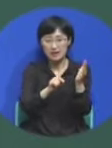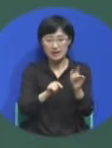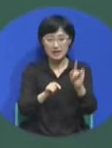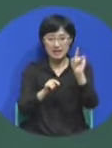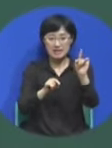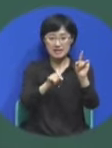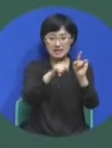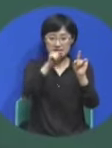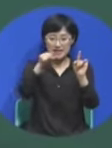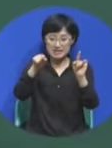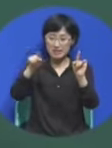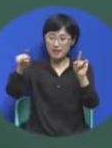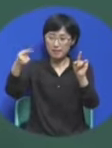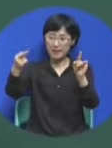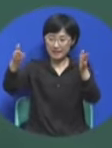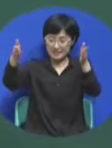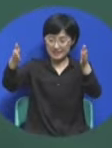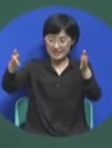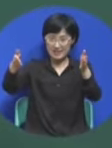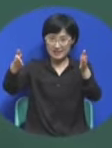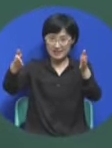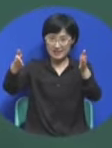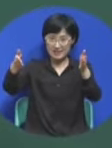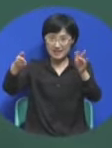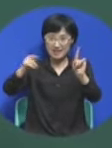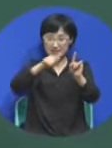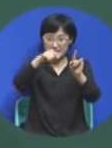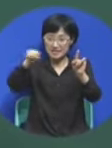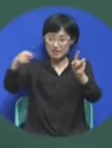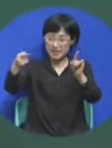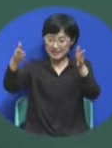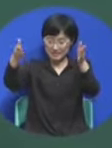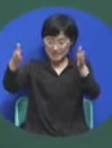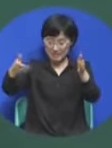100장 찬송 아래에 보면 예배 찬양이 있어요.